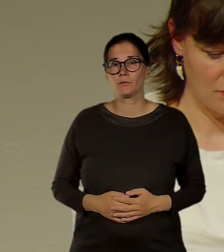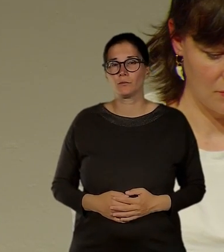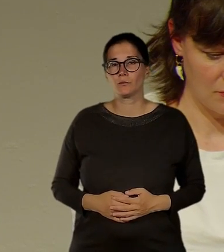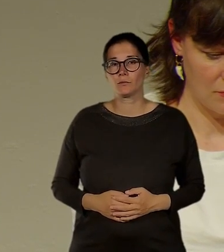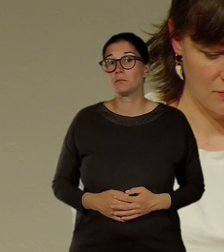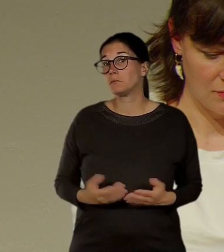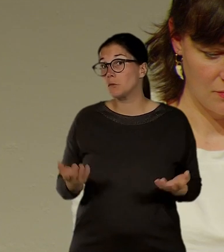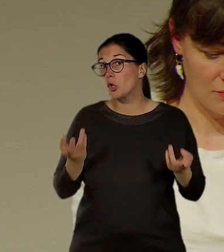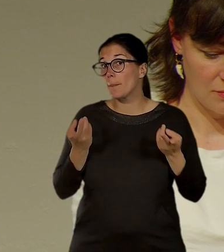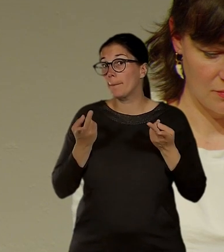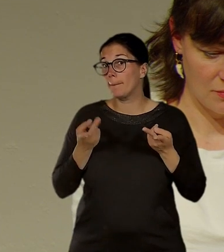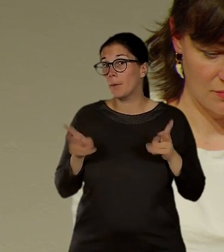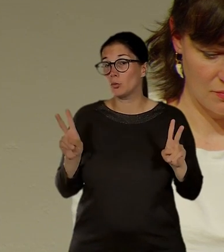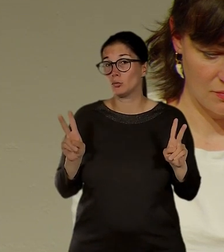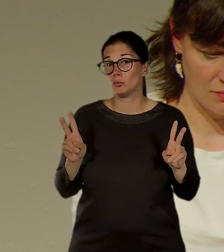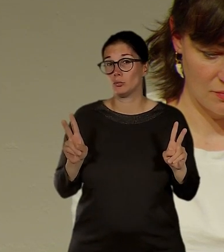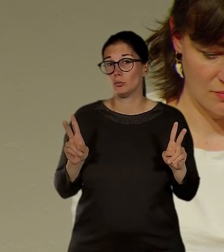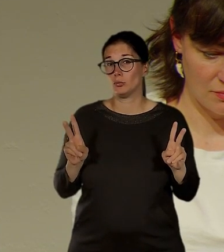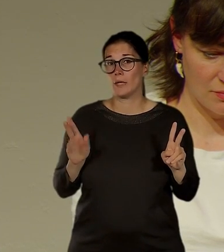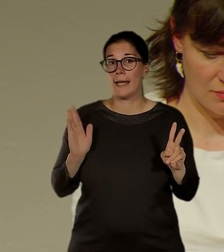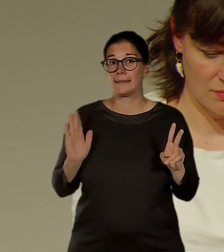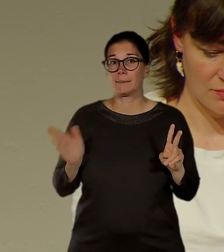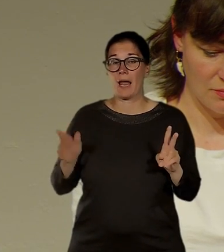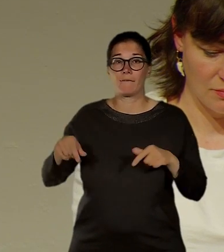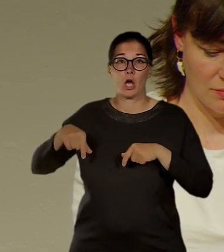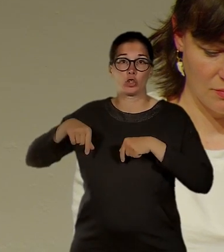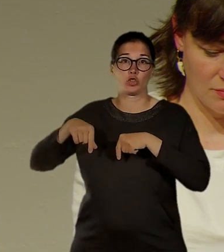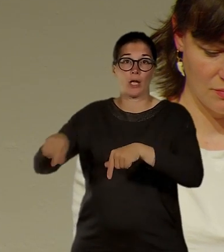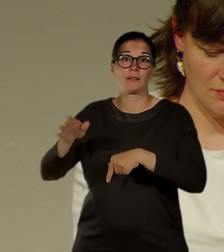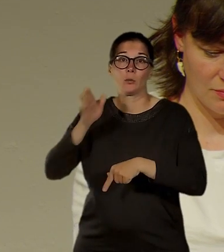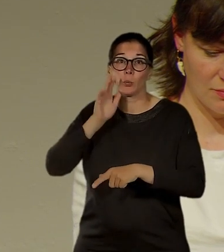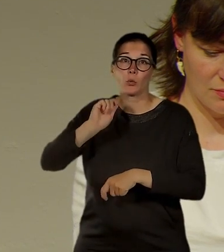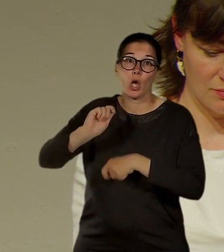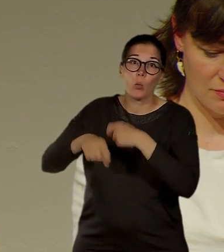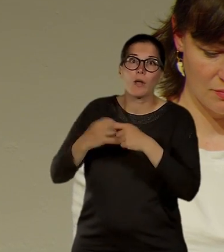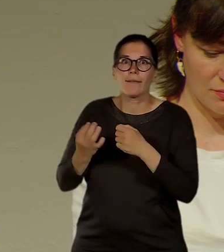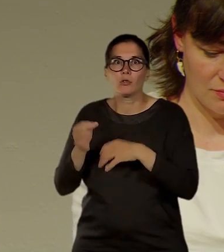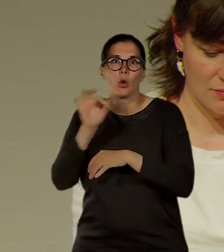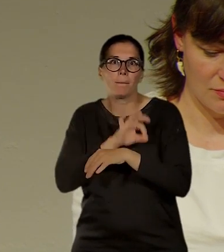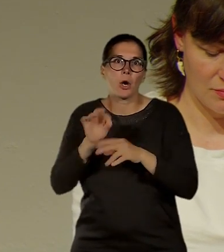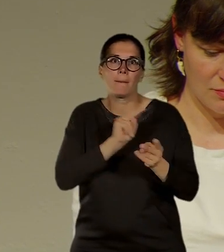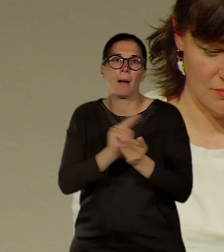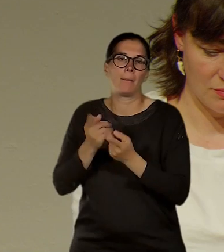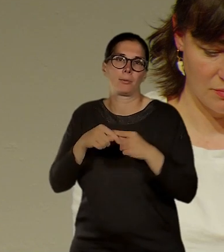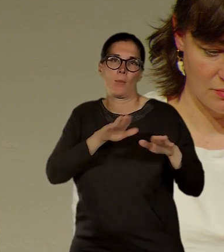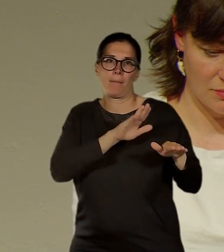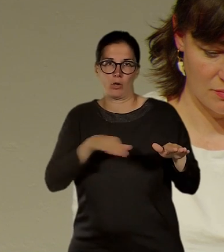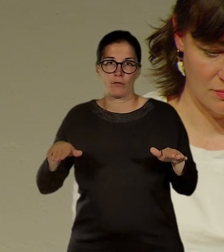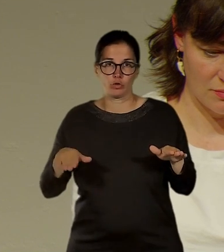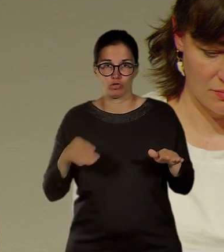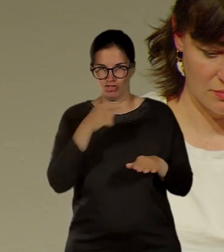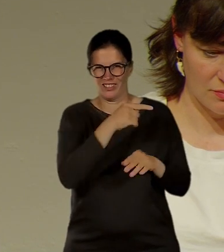Je možnost, že jako Správa železnic může tam udělat i nějaký pop-up projekty na tom parkovišti